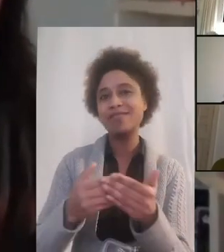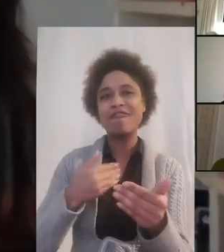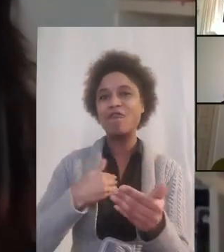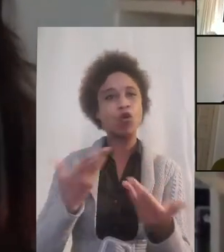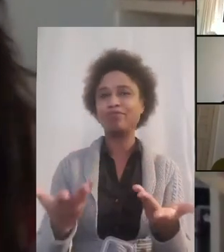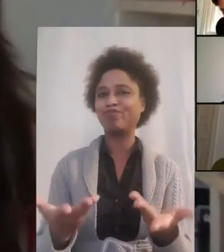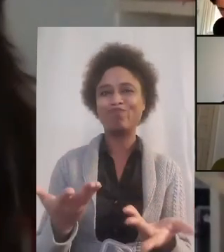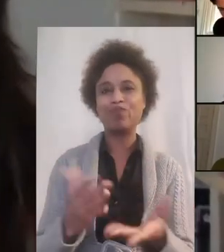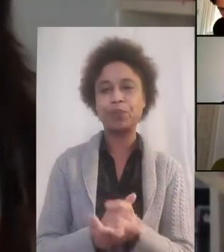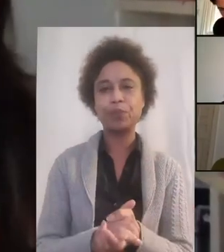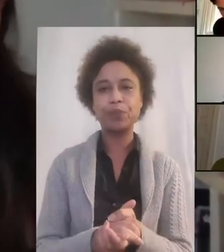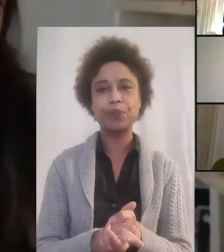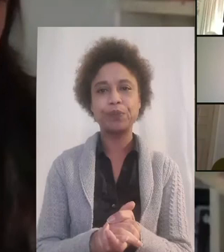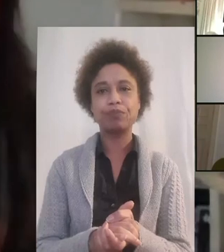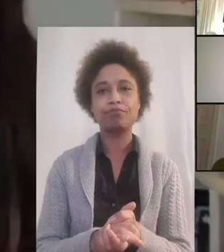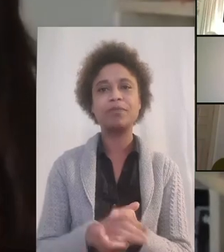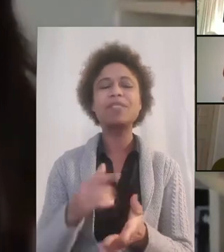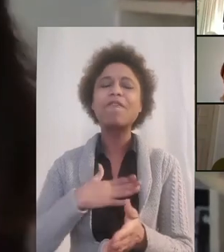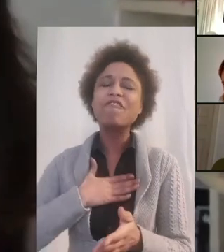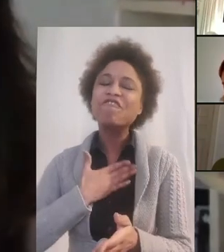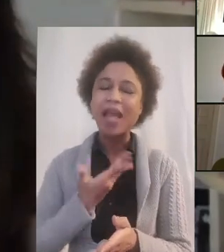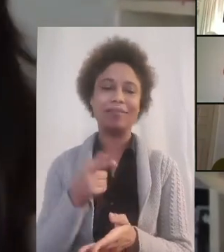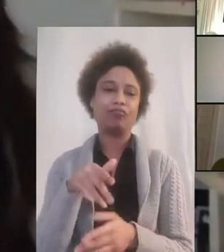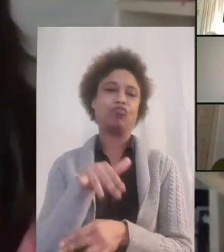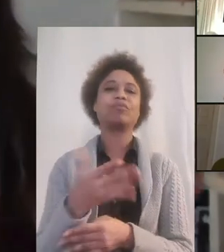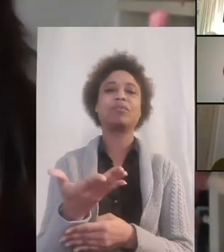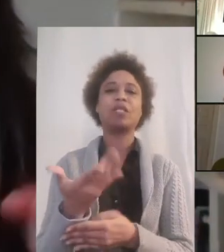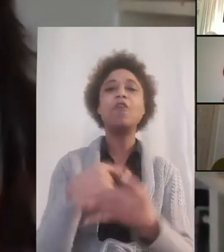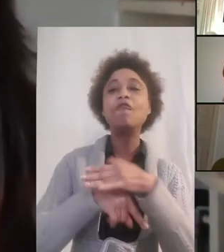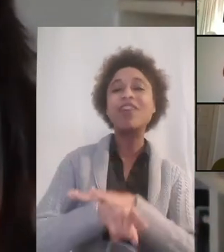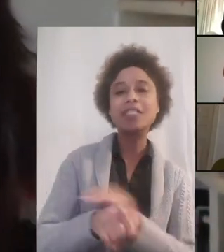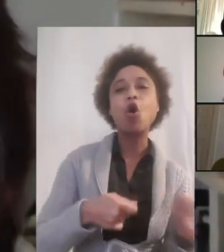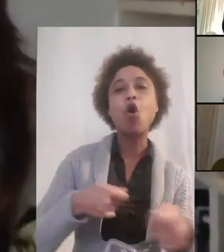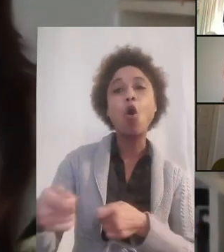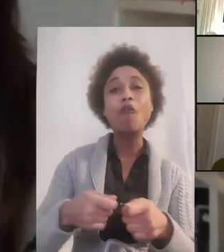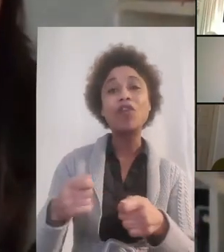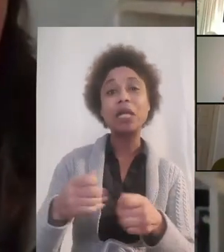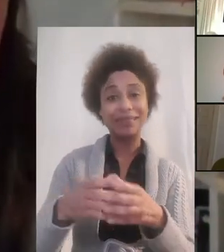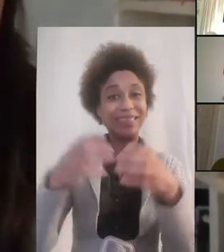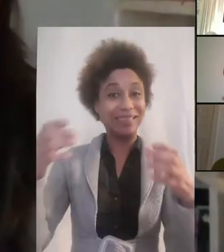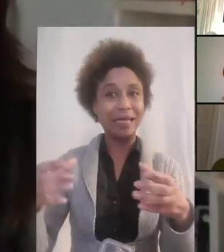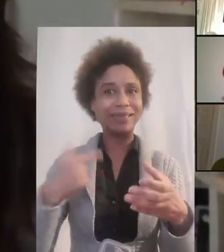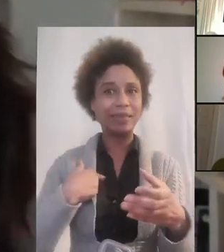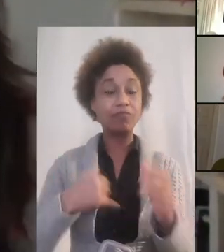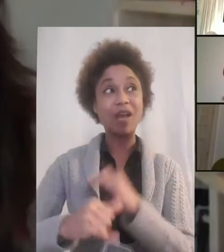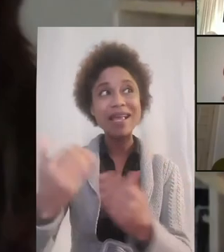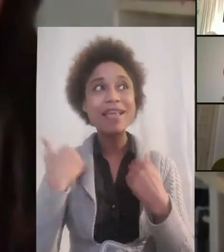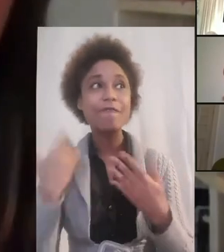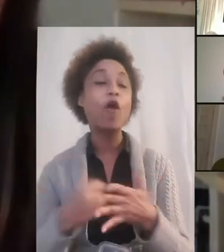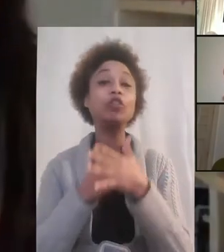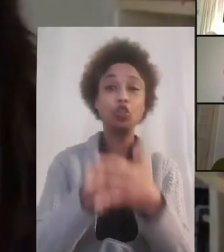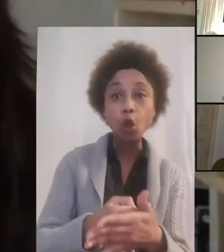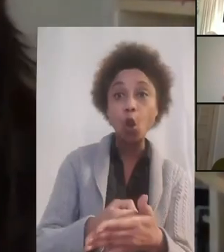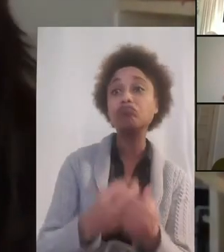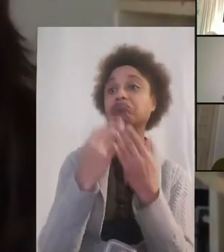niet. En dat is super fijn dat dat er is. En nou ja, als het vanuit een overheidsinstantie als info of steun kan